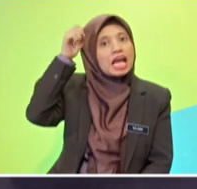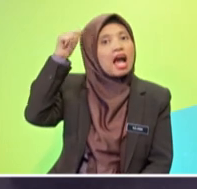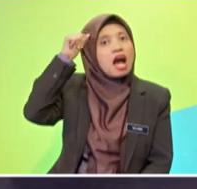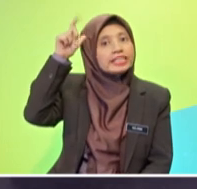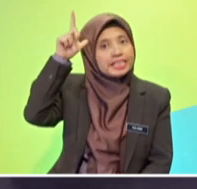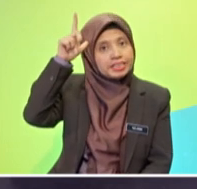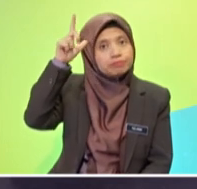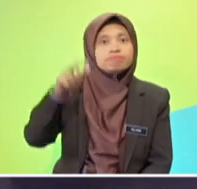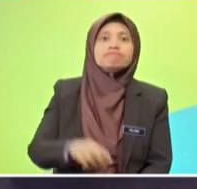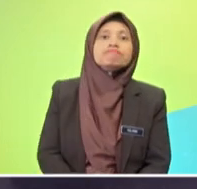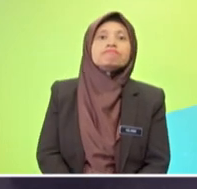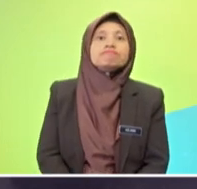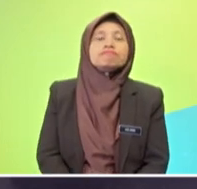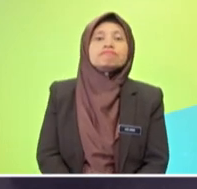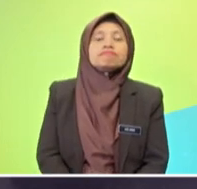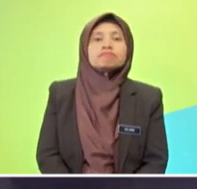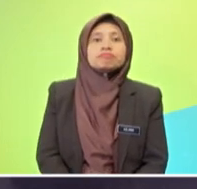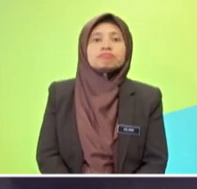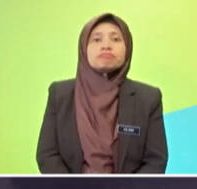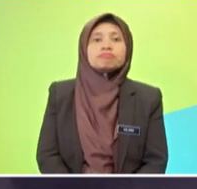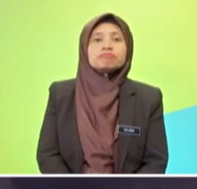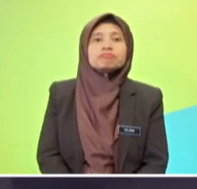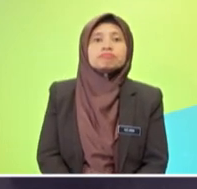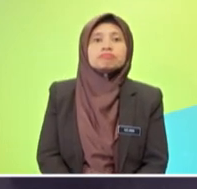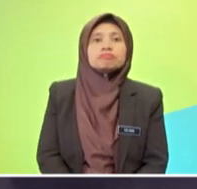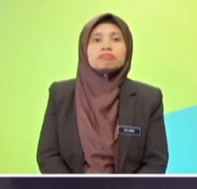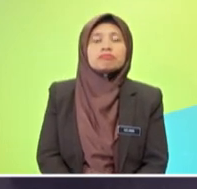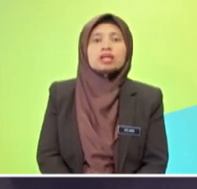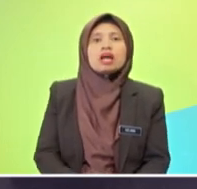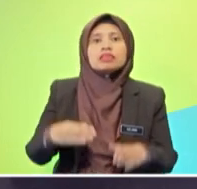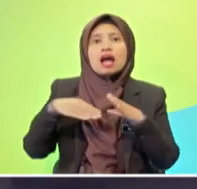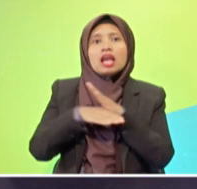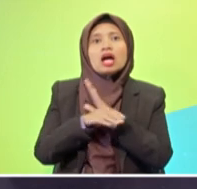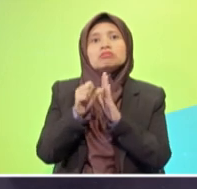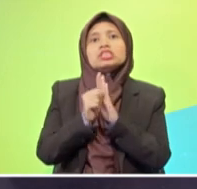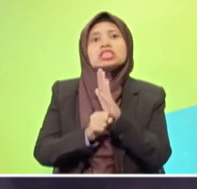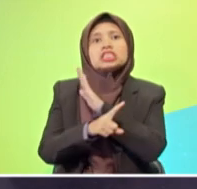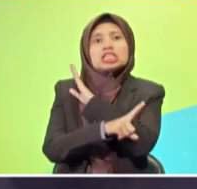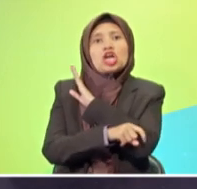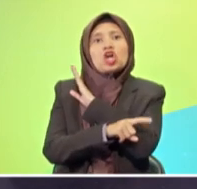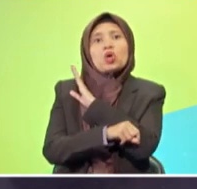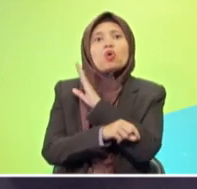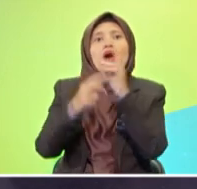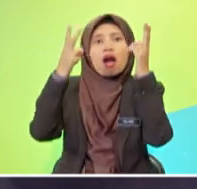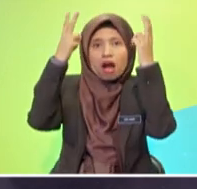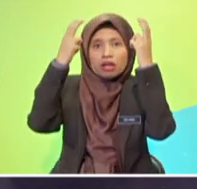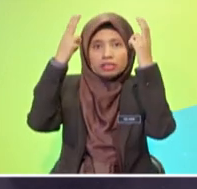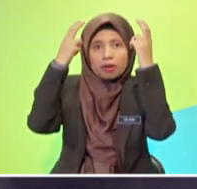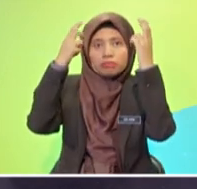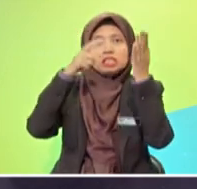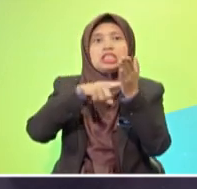satu bintang mana yang Segu dalam petikan Christie anak Mimi memang mereka coba untuk menyelesaikan konflik